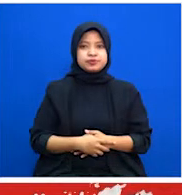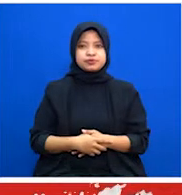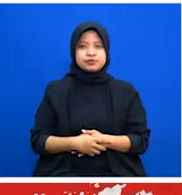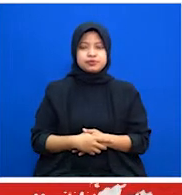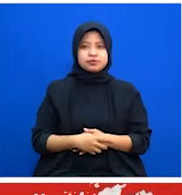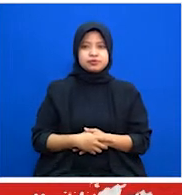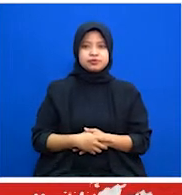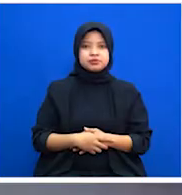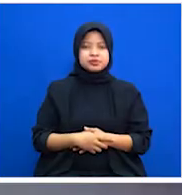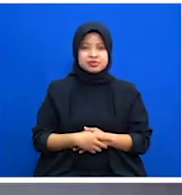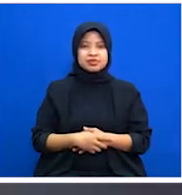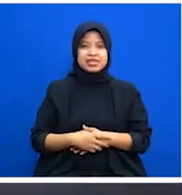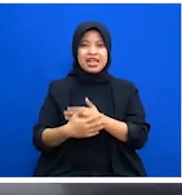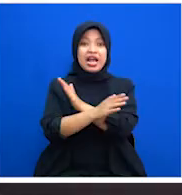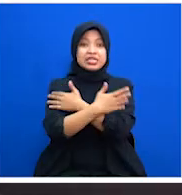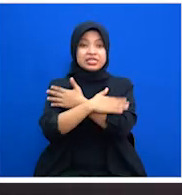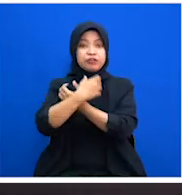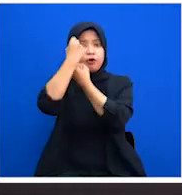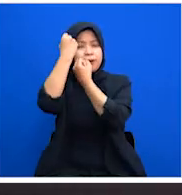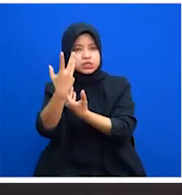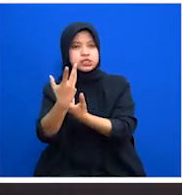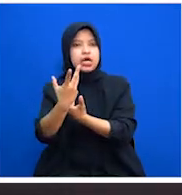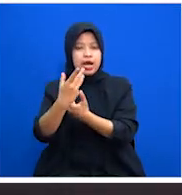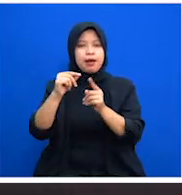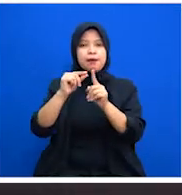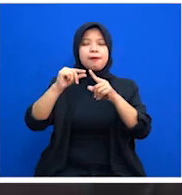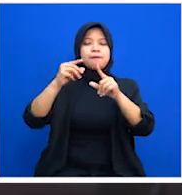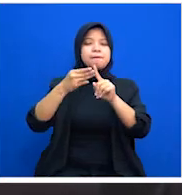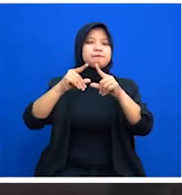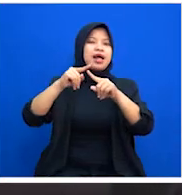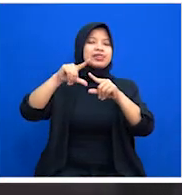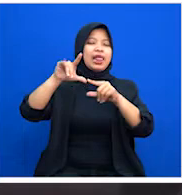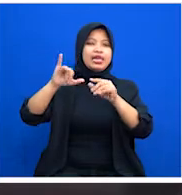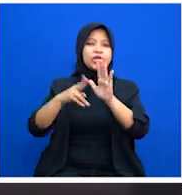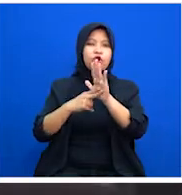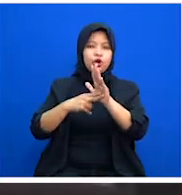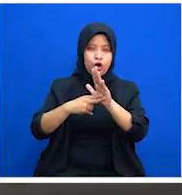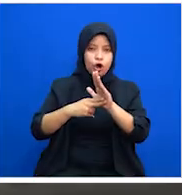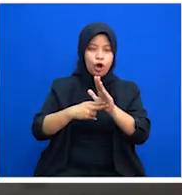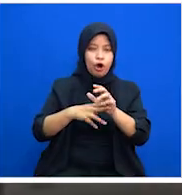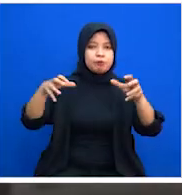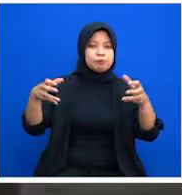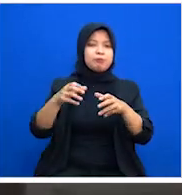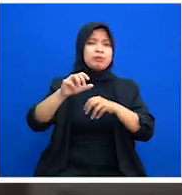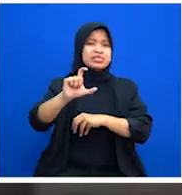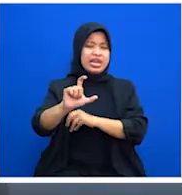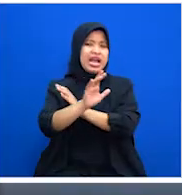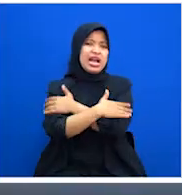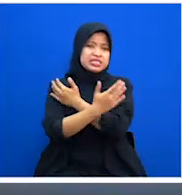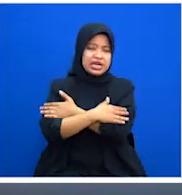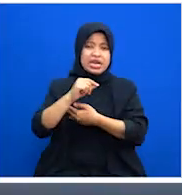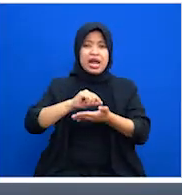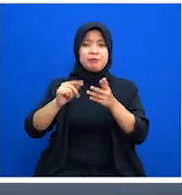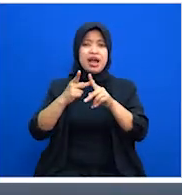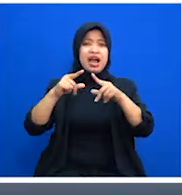melansir dari antero aceh.com komandan Batalyon atau danyon Brimob C pelopor kode Aceh Kompol